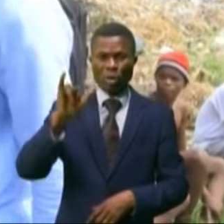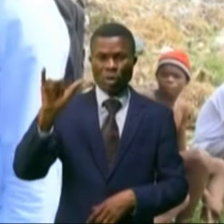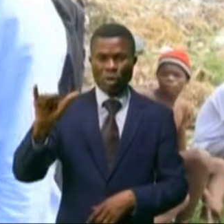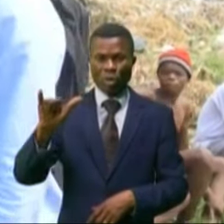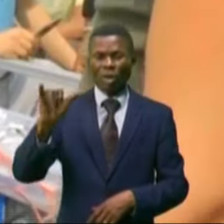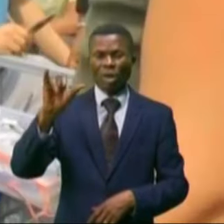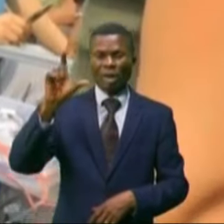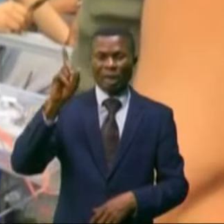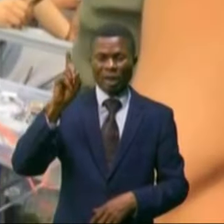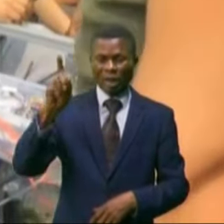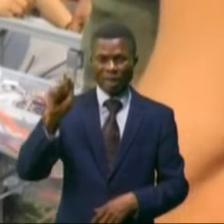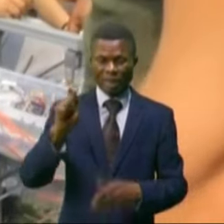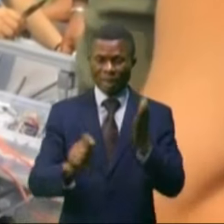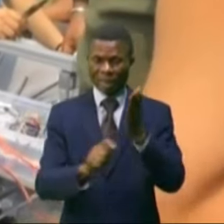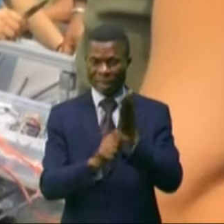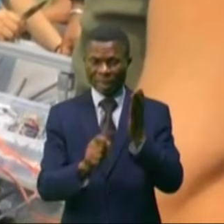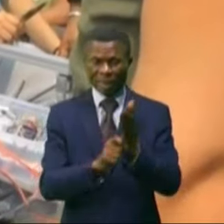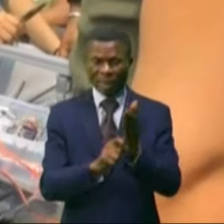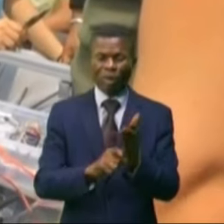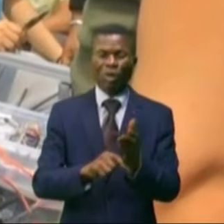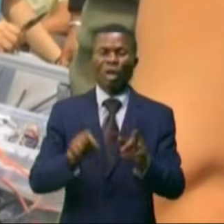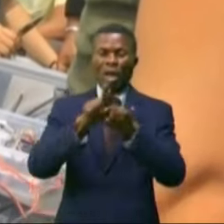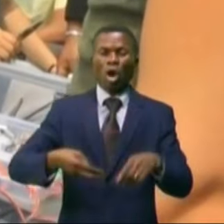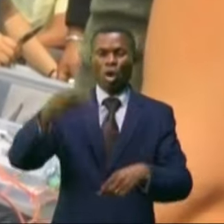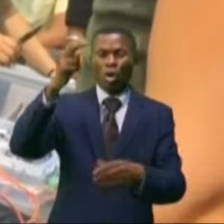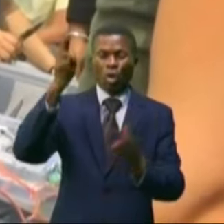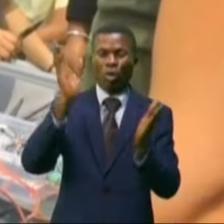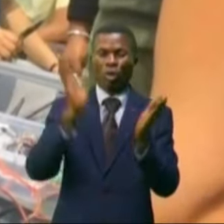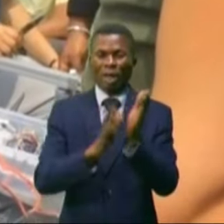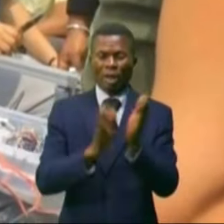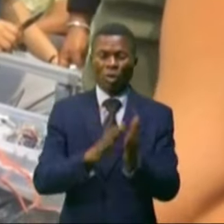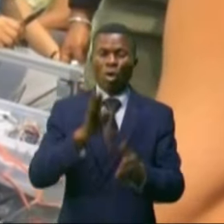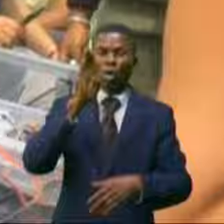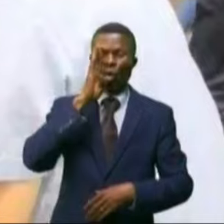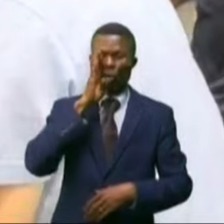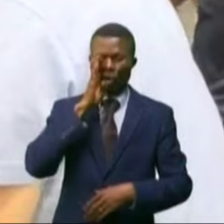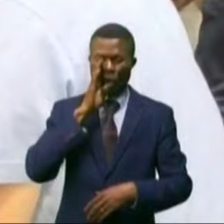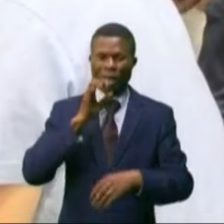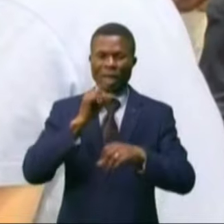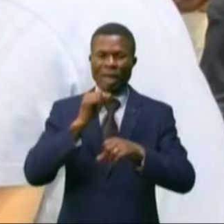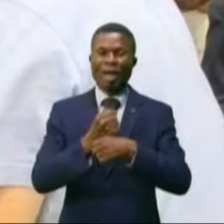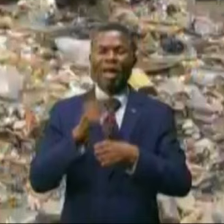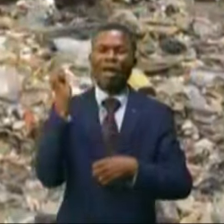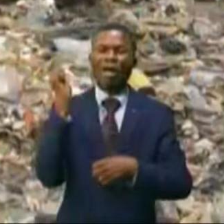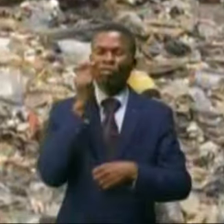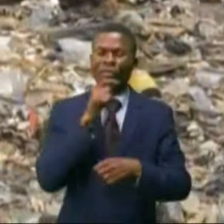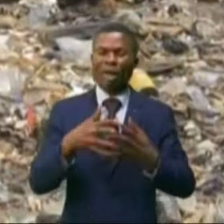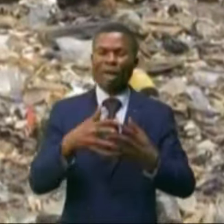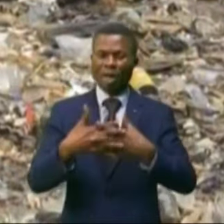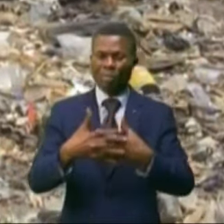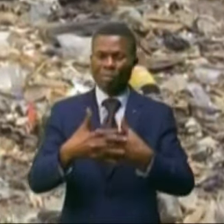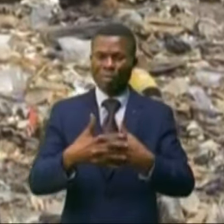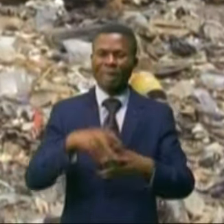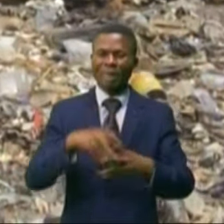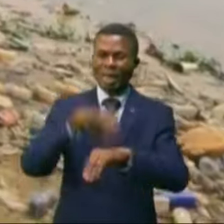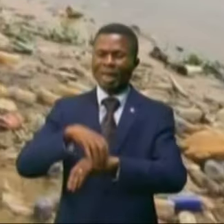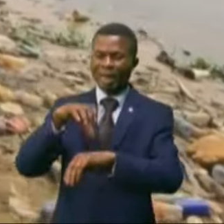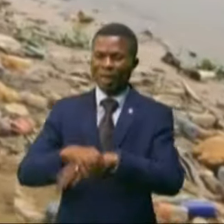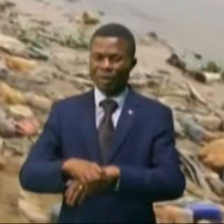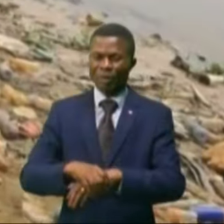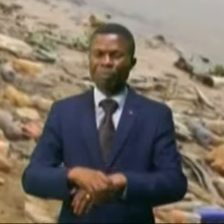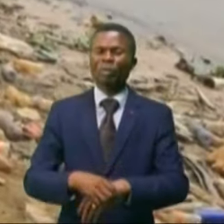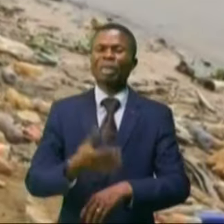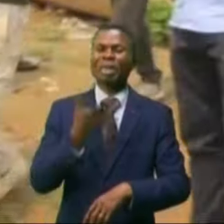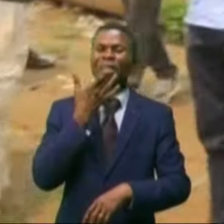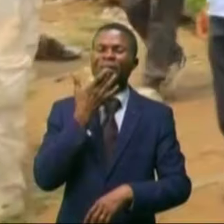Kinshasa et ceux de la Haute École de la Belgique ont conçu une machine de captage des déchets en plastique dans les